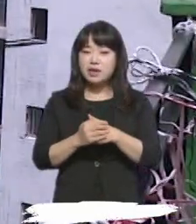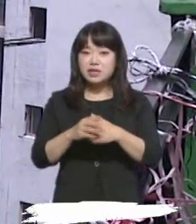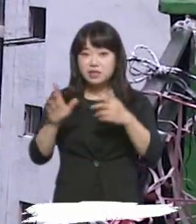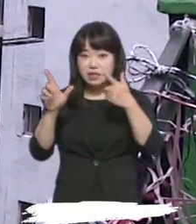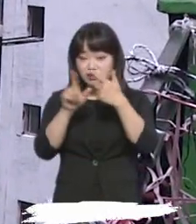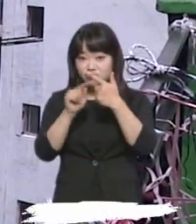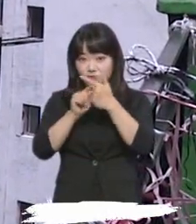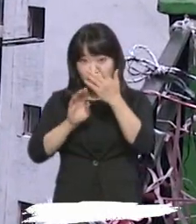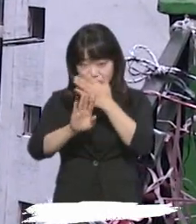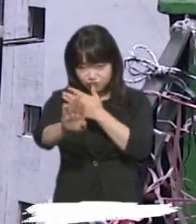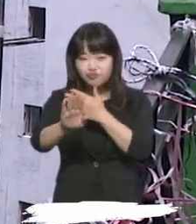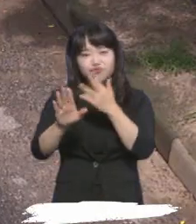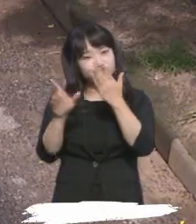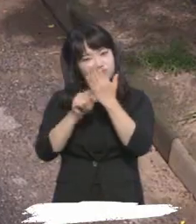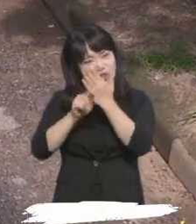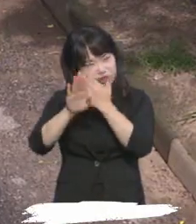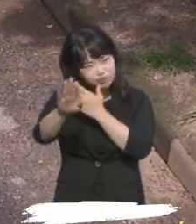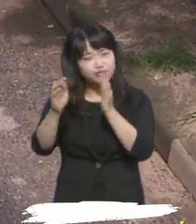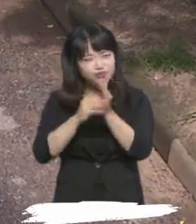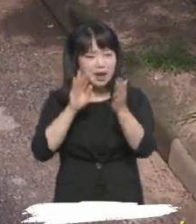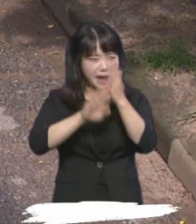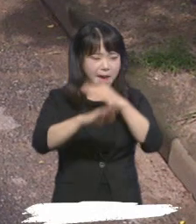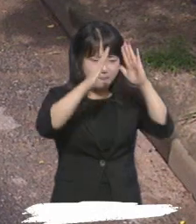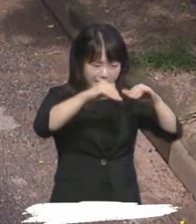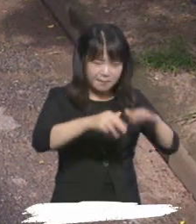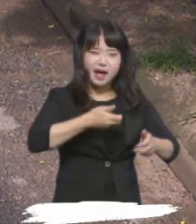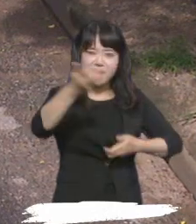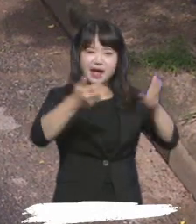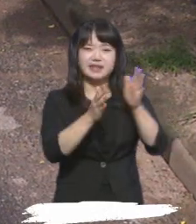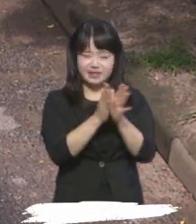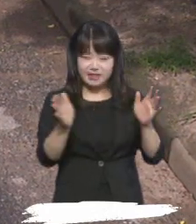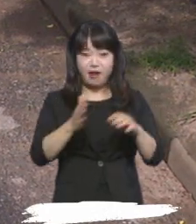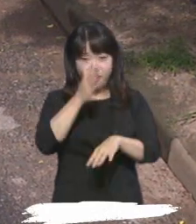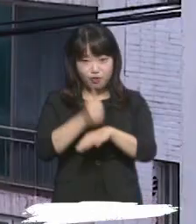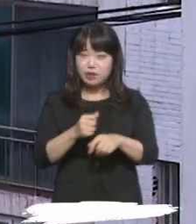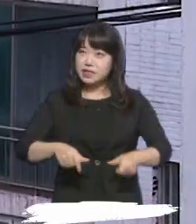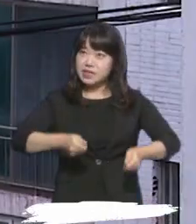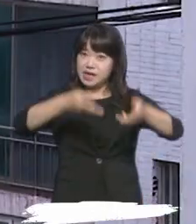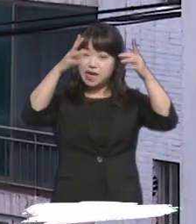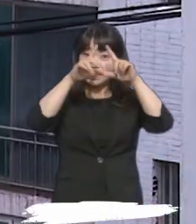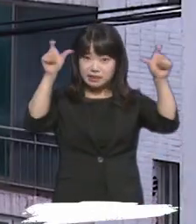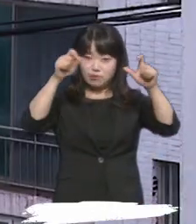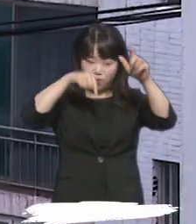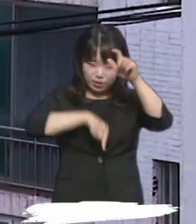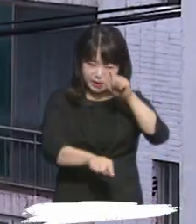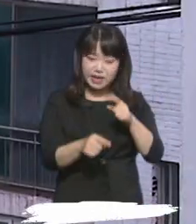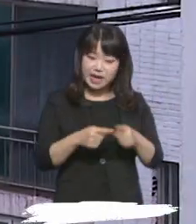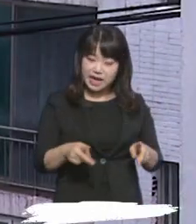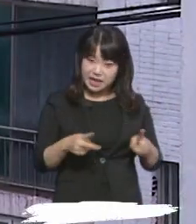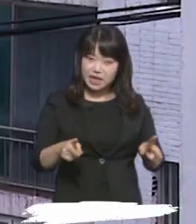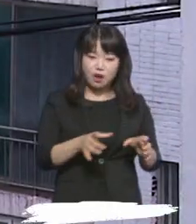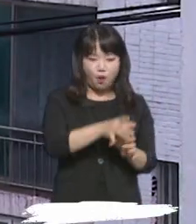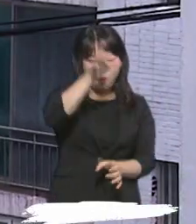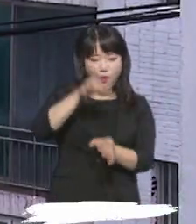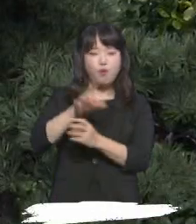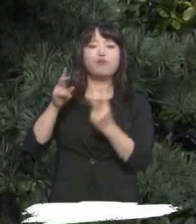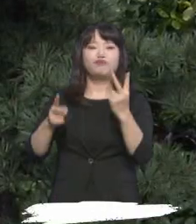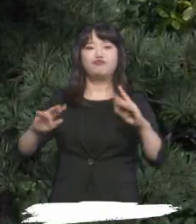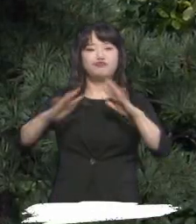이주와 철거가 이루어질 예정입니다. 정비 사업이 완료되면 지상 15층, 지하 2층 규모의 2개 동이